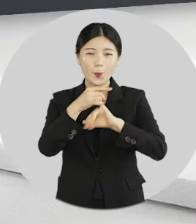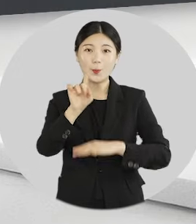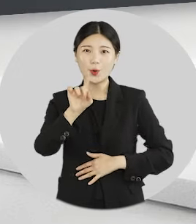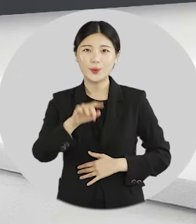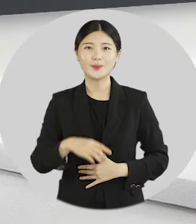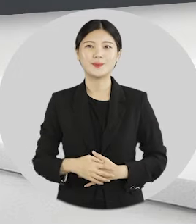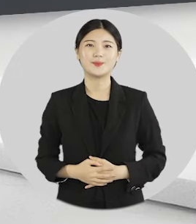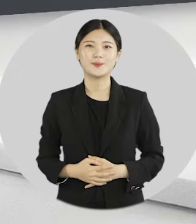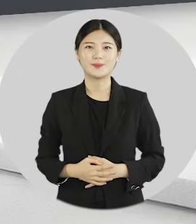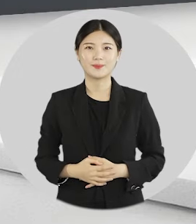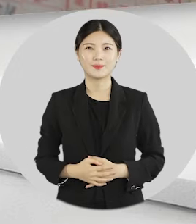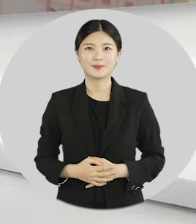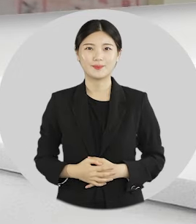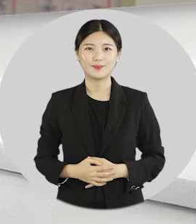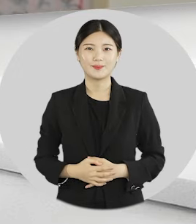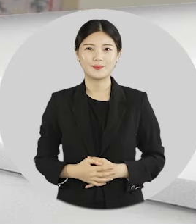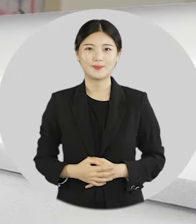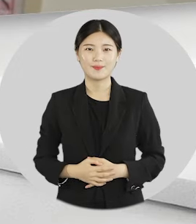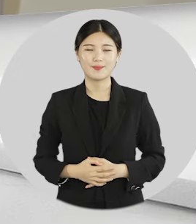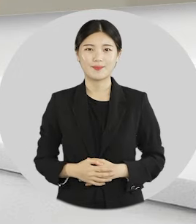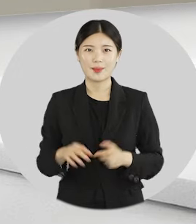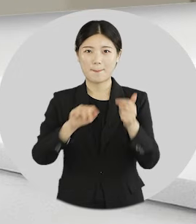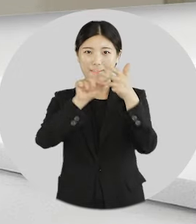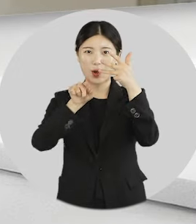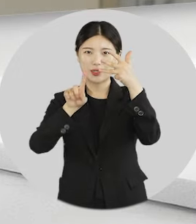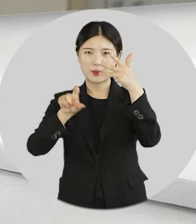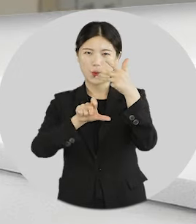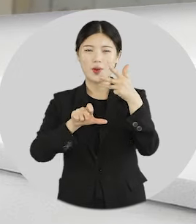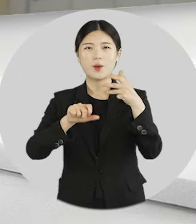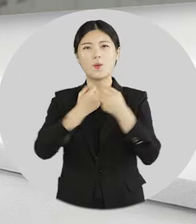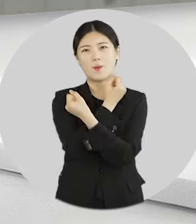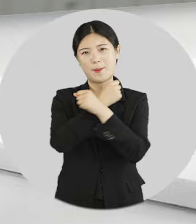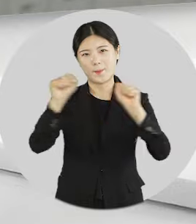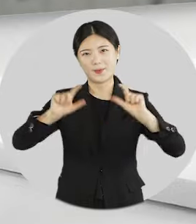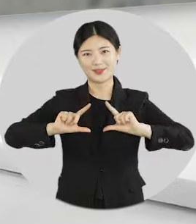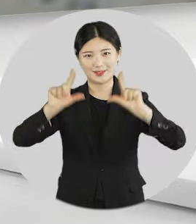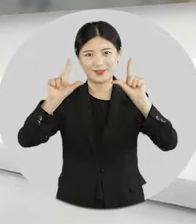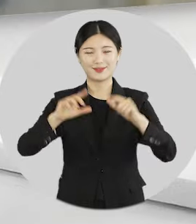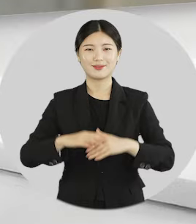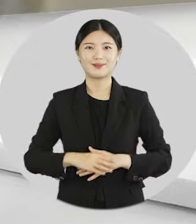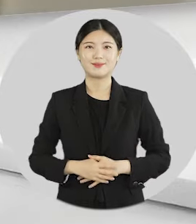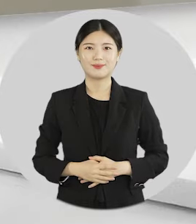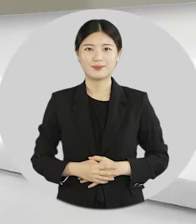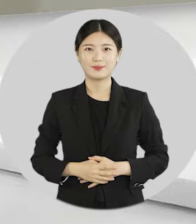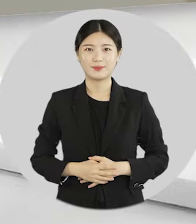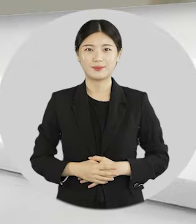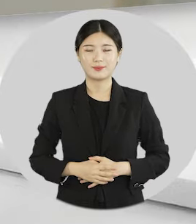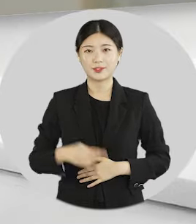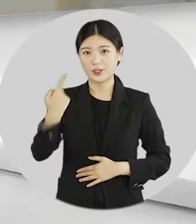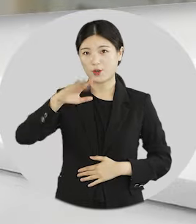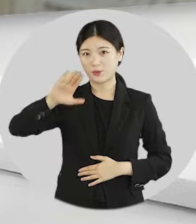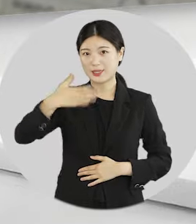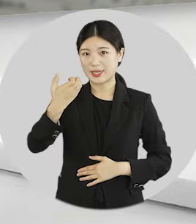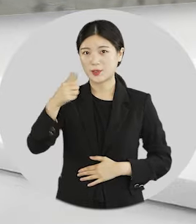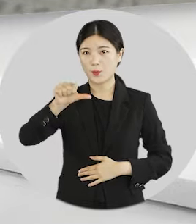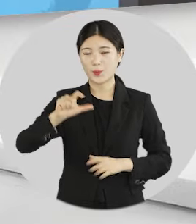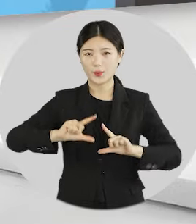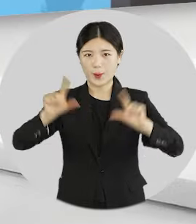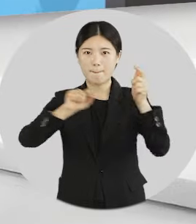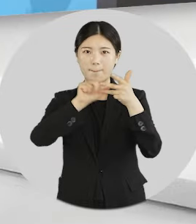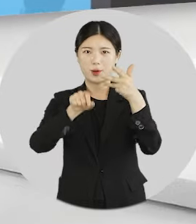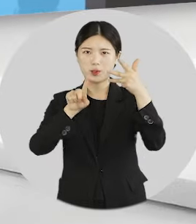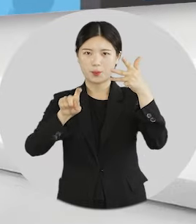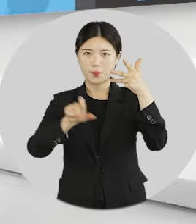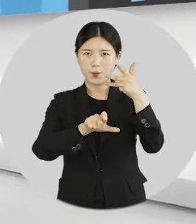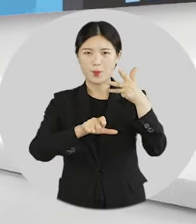또 잊어서는 안 되는 것이 있죠. 바로 광복절인데요. 광복절은 1945년 8월